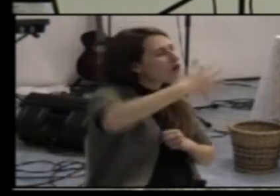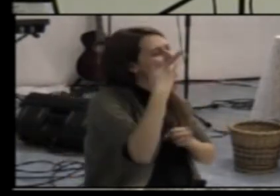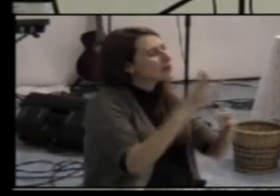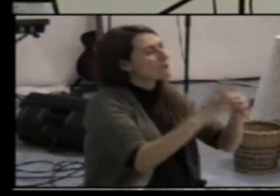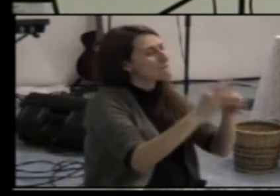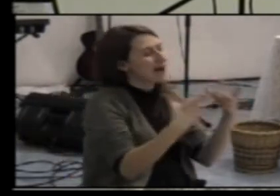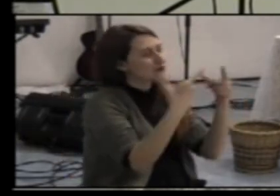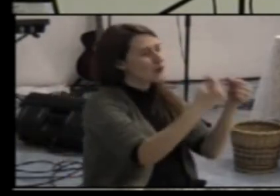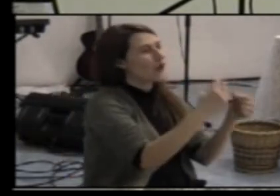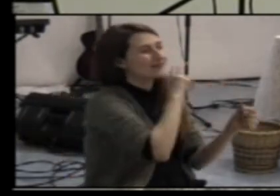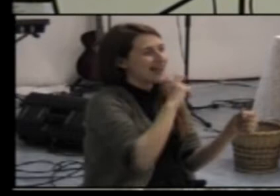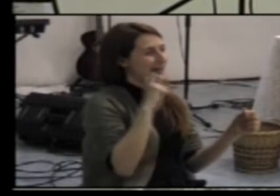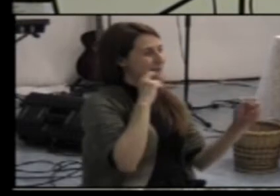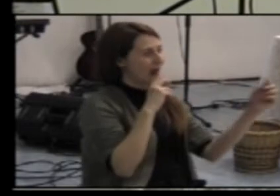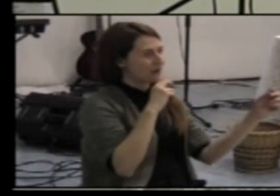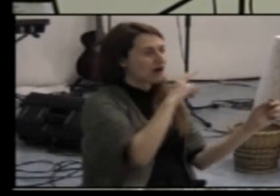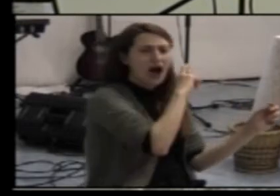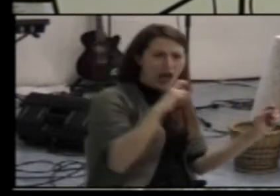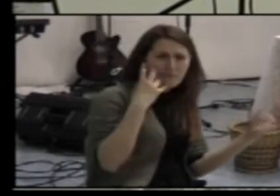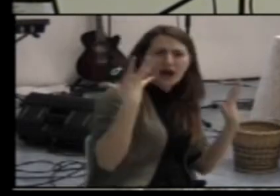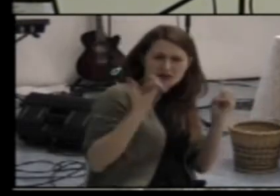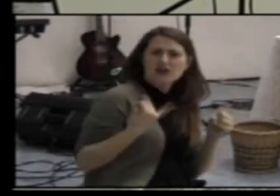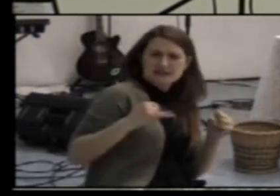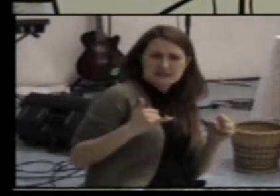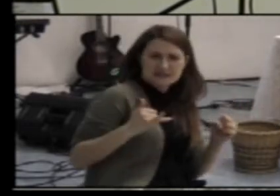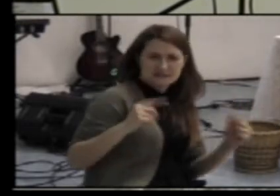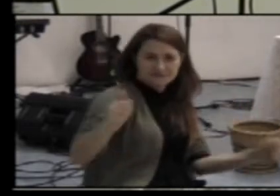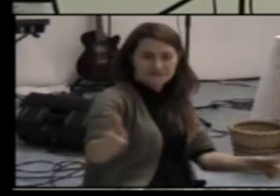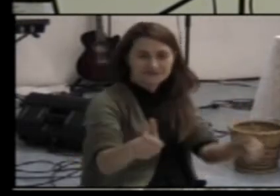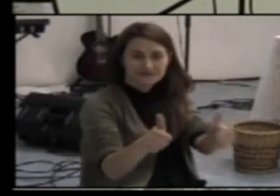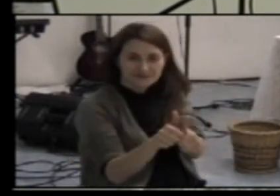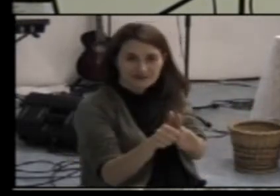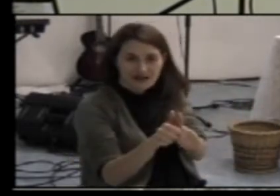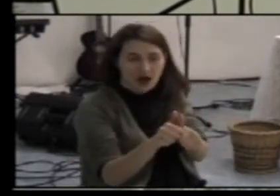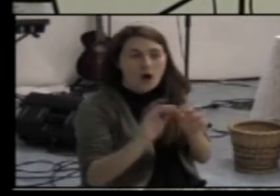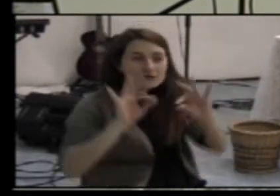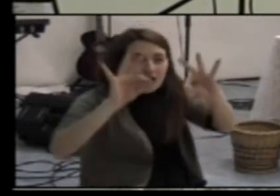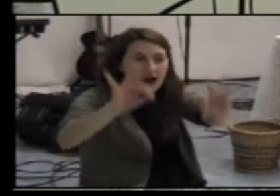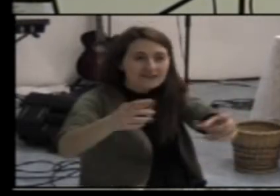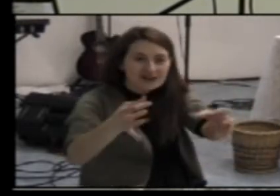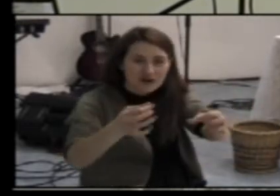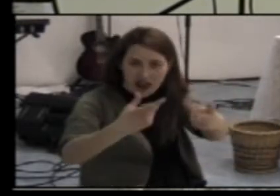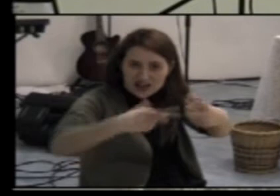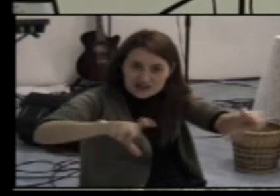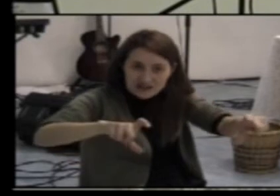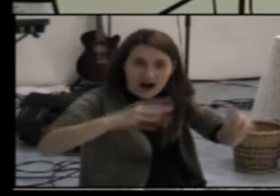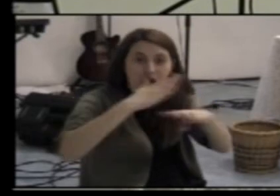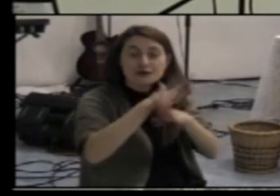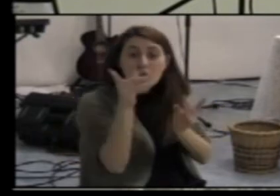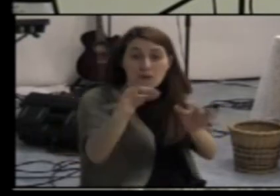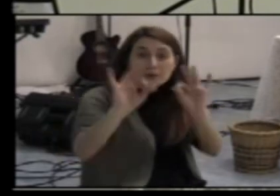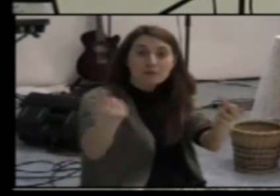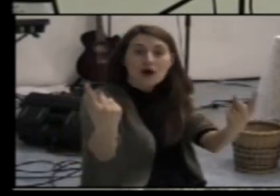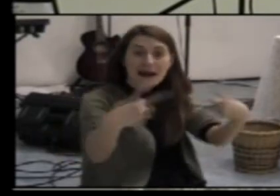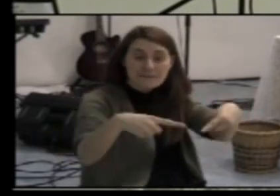fare questo patto. Poi, quando arrivano alla città di Gabaon, si rendono conto che questi li avevano fregati.